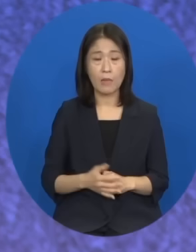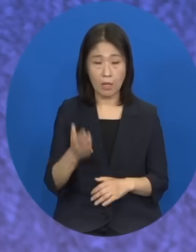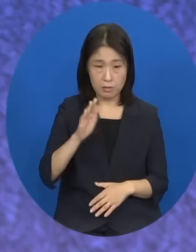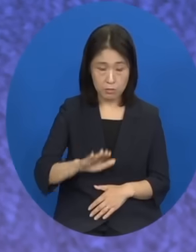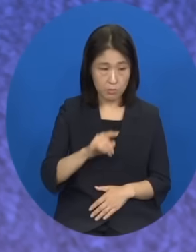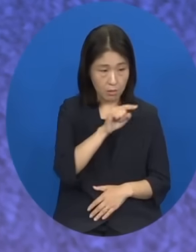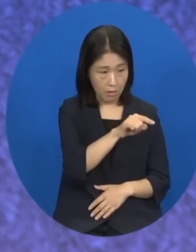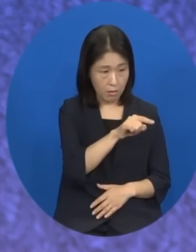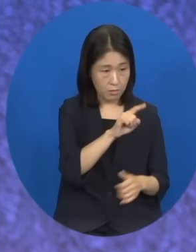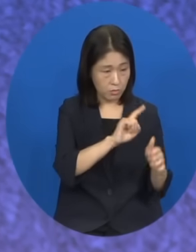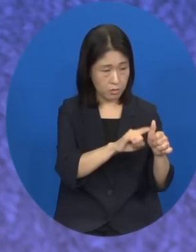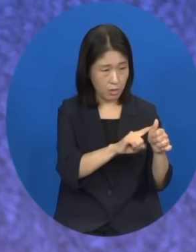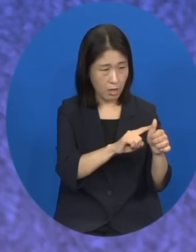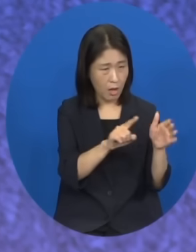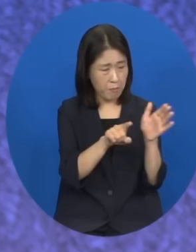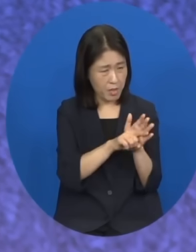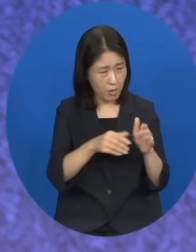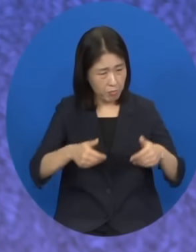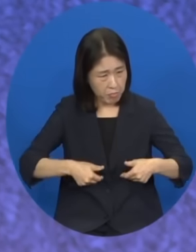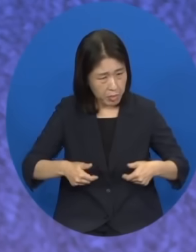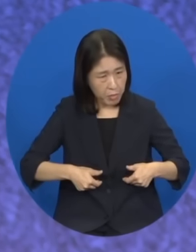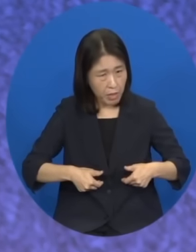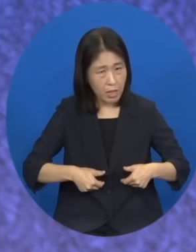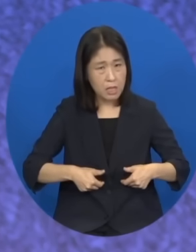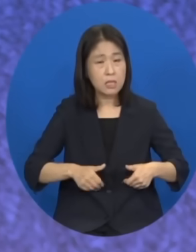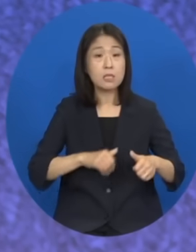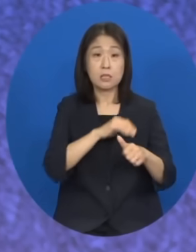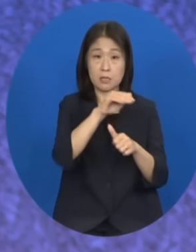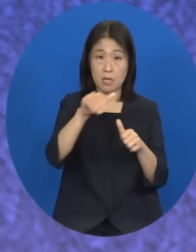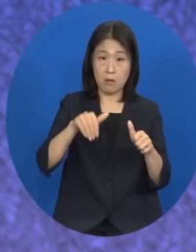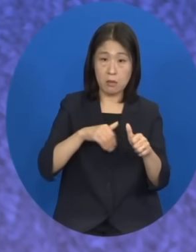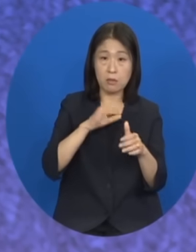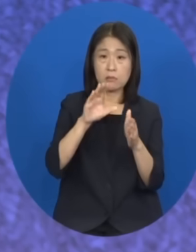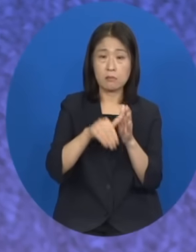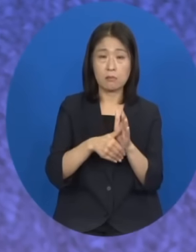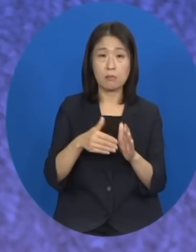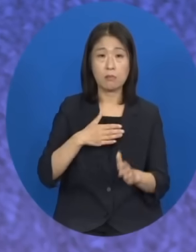해요. 그럴 때 여러분이 얼마나 힘들고 어려운가요?